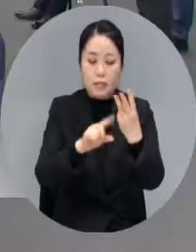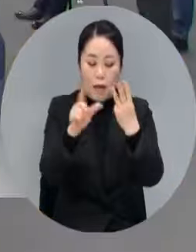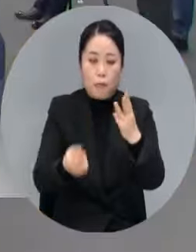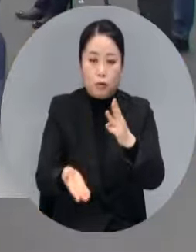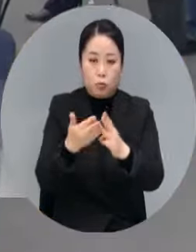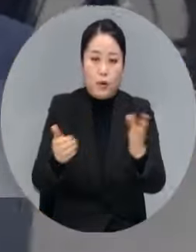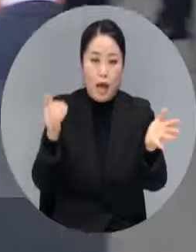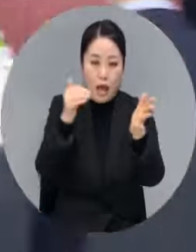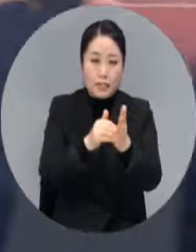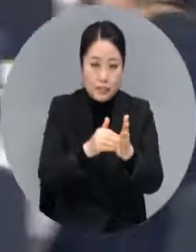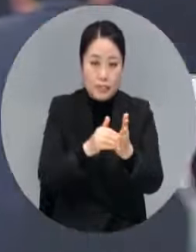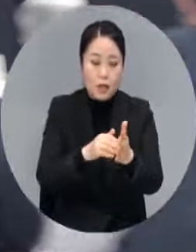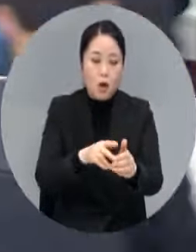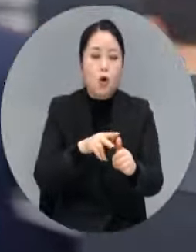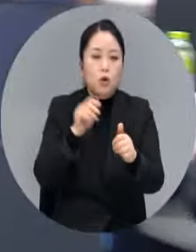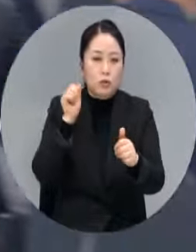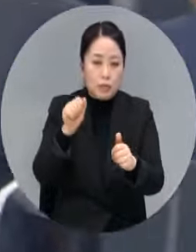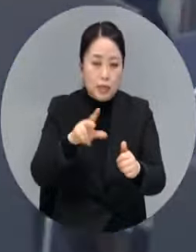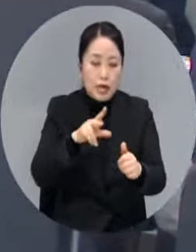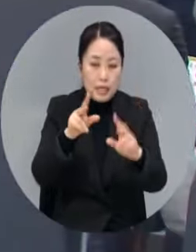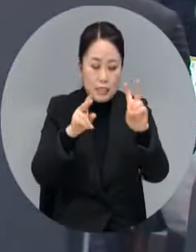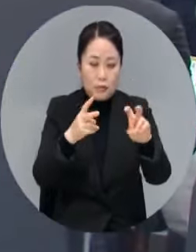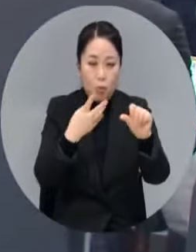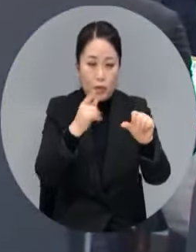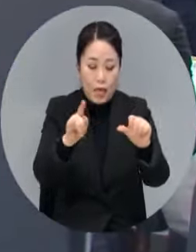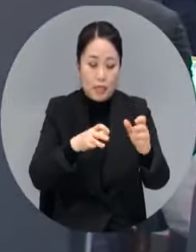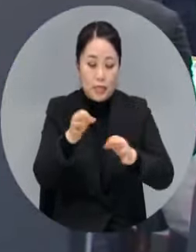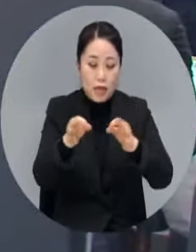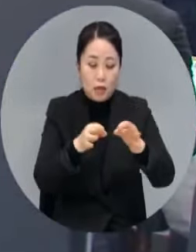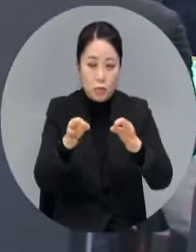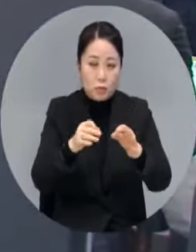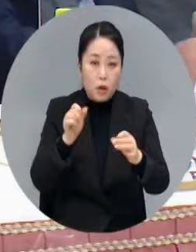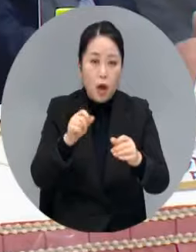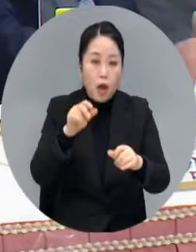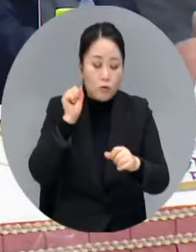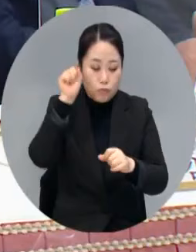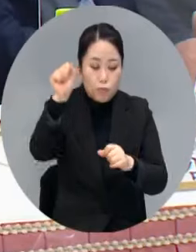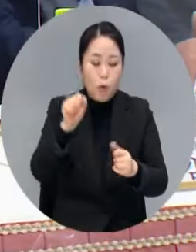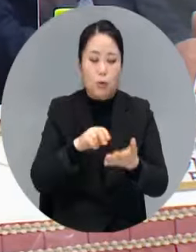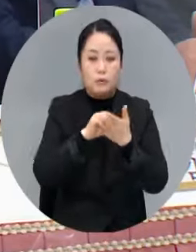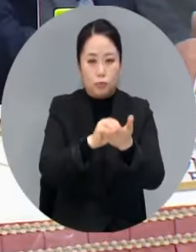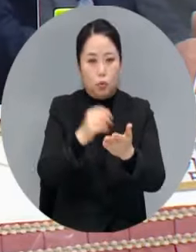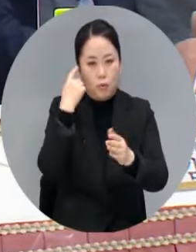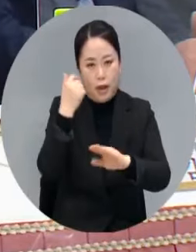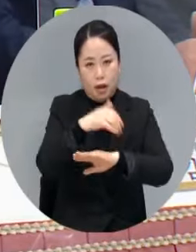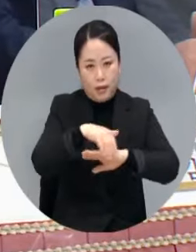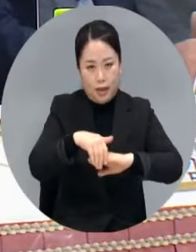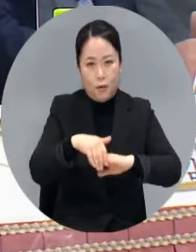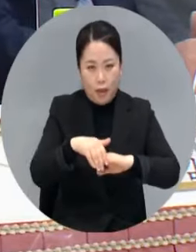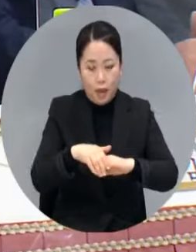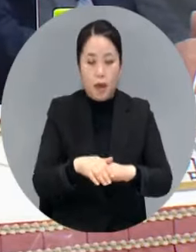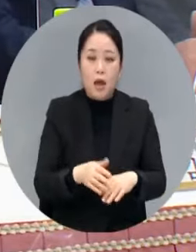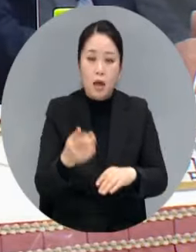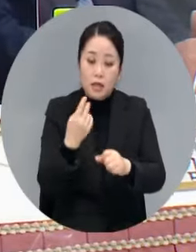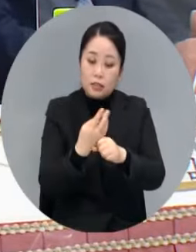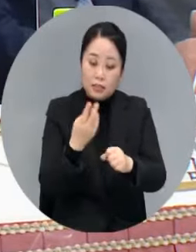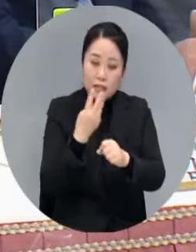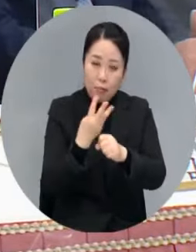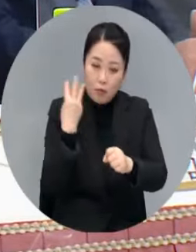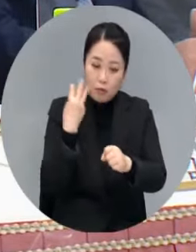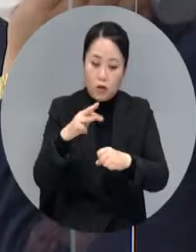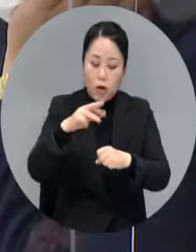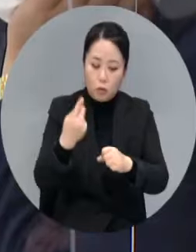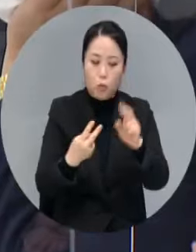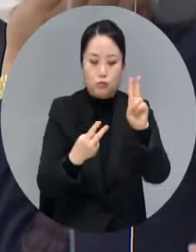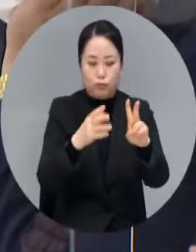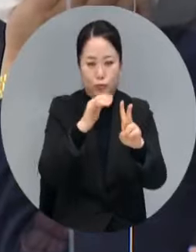예정입니다. 3년 전 제24대 부산 상임의원 선거 때도 부산 상임회장 선거가 2파전으로 진행되면서